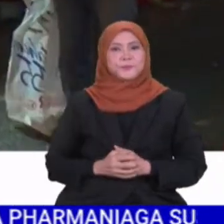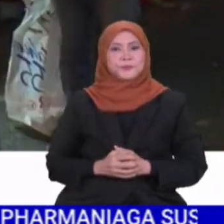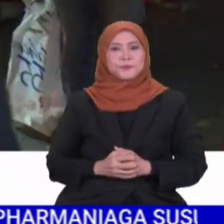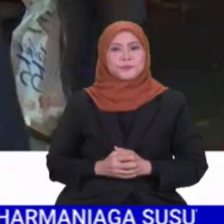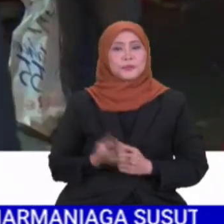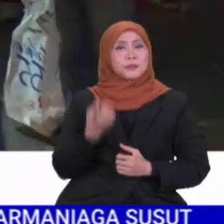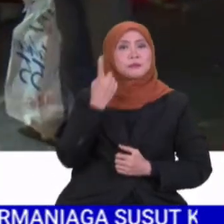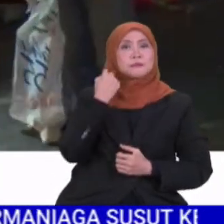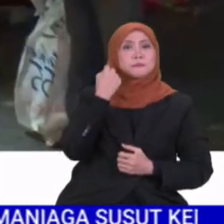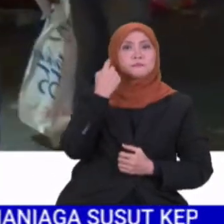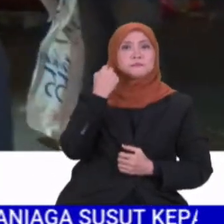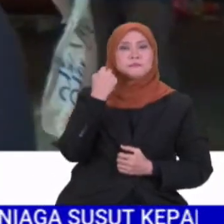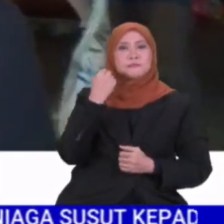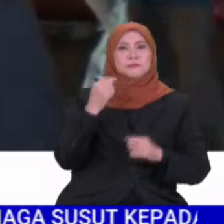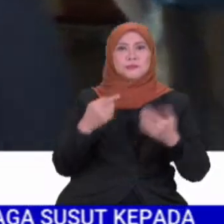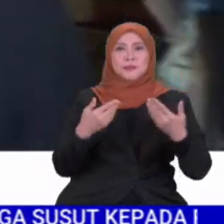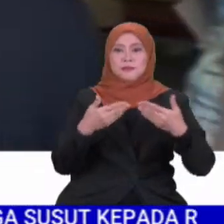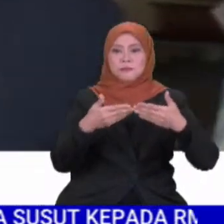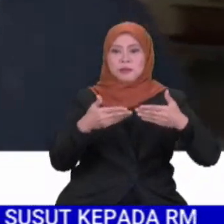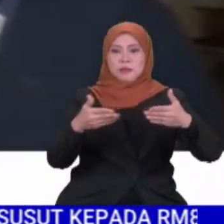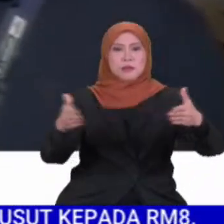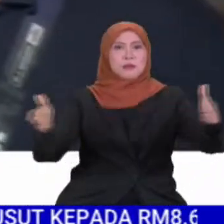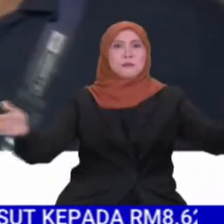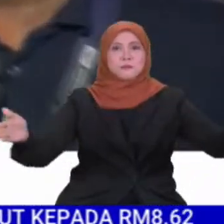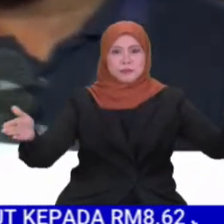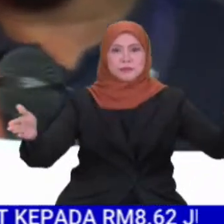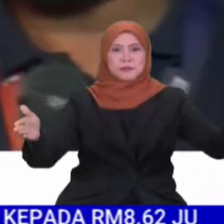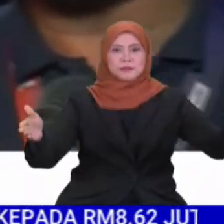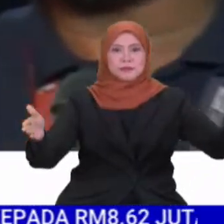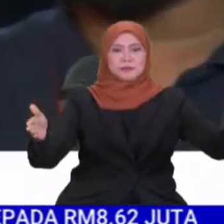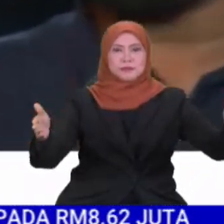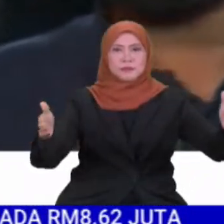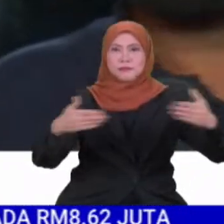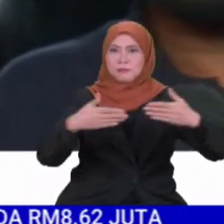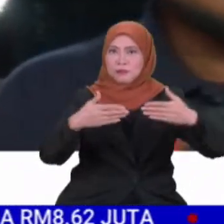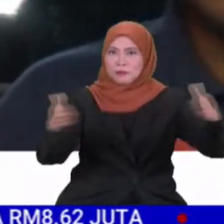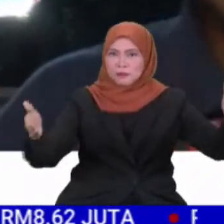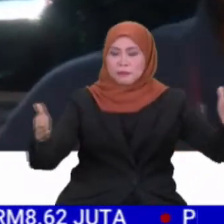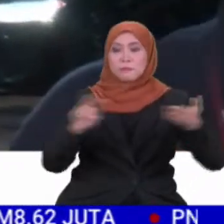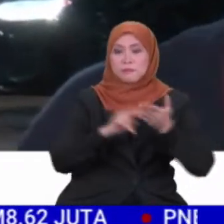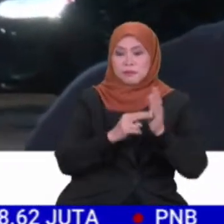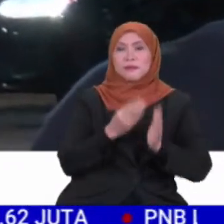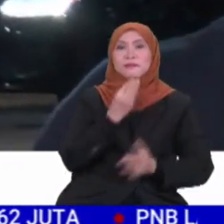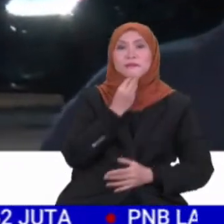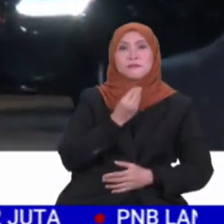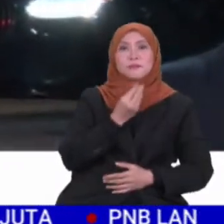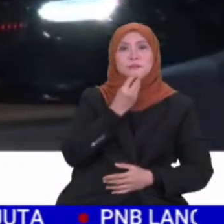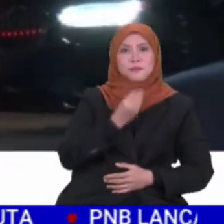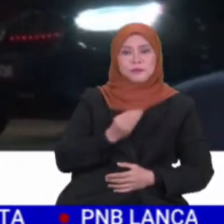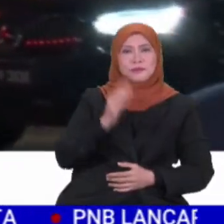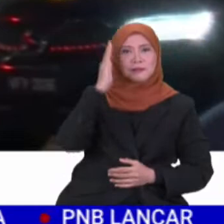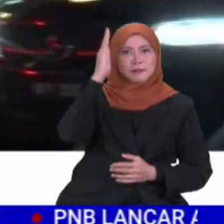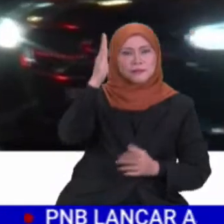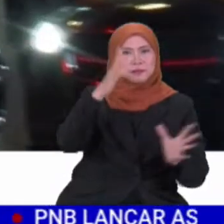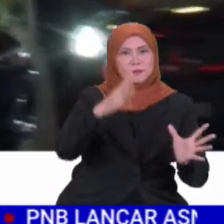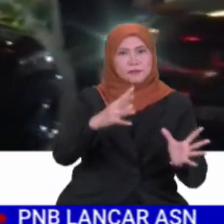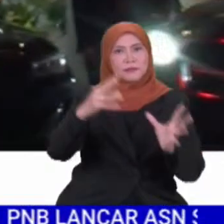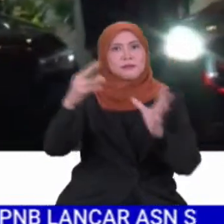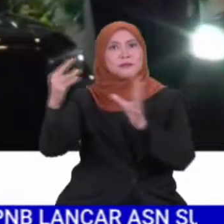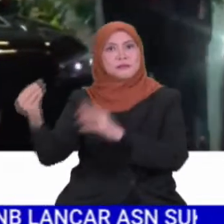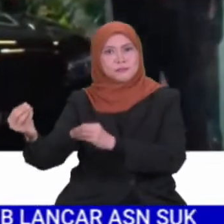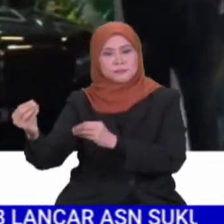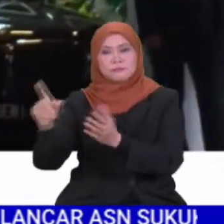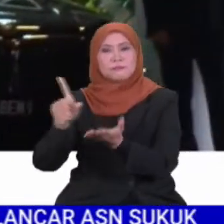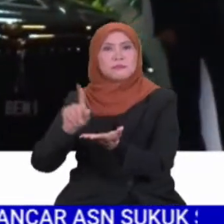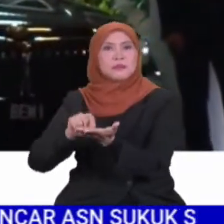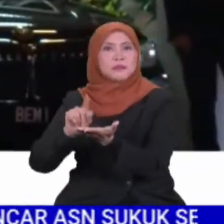Baru saja tadi pagar pun telah dibuka. Ini bermakna Dato' Sri akan bergerak ke